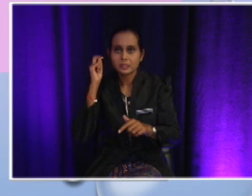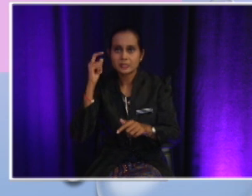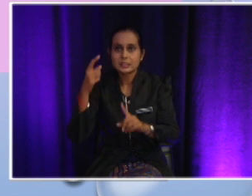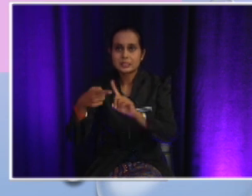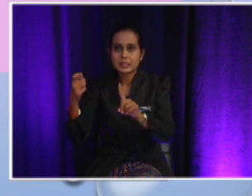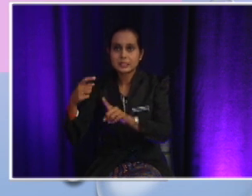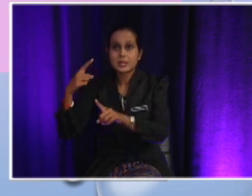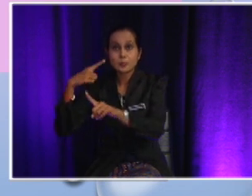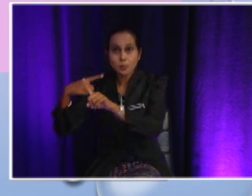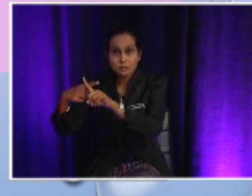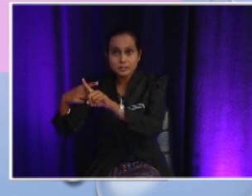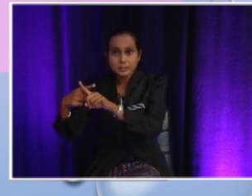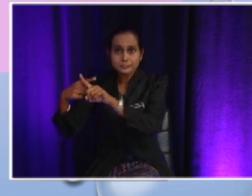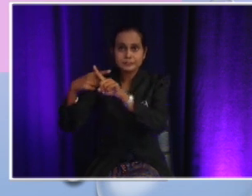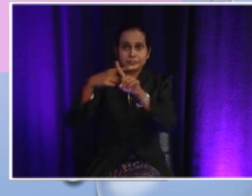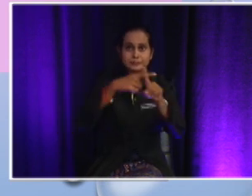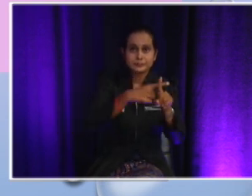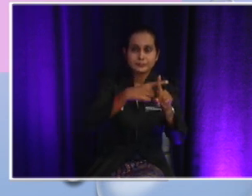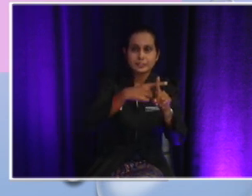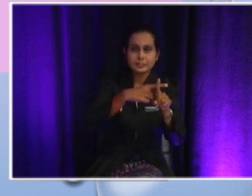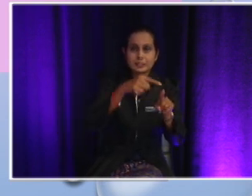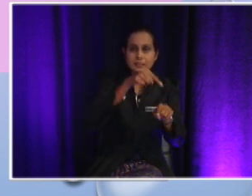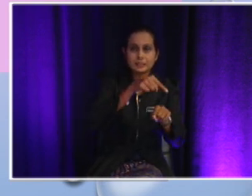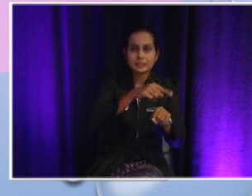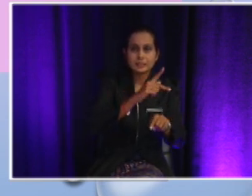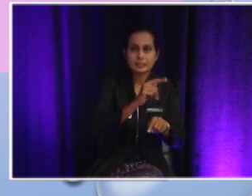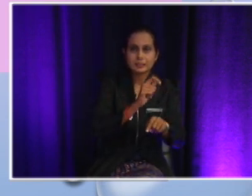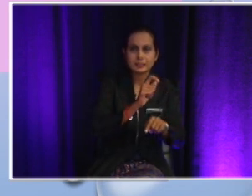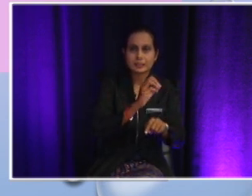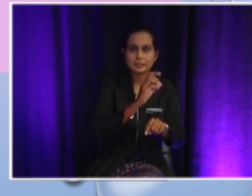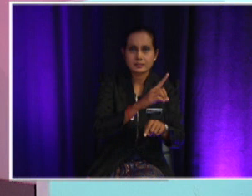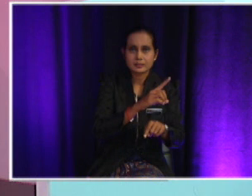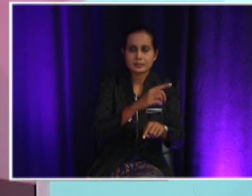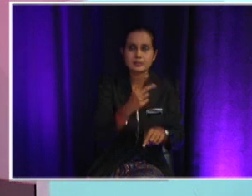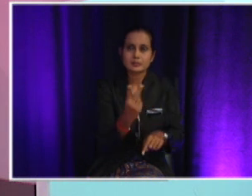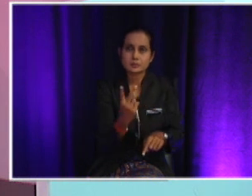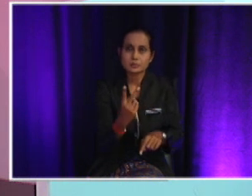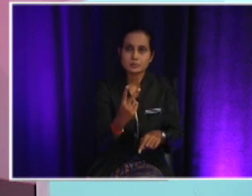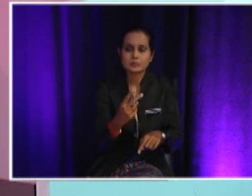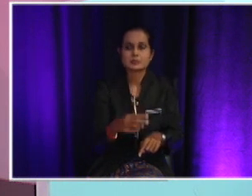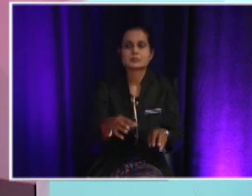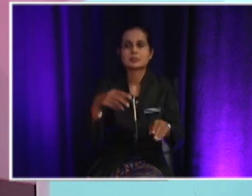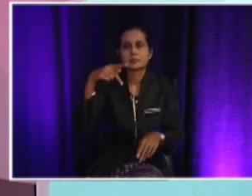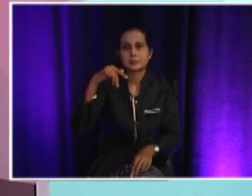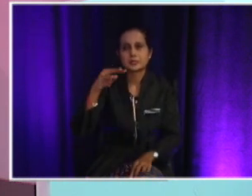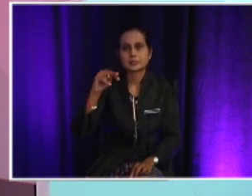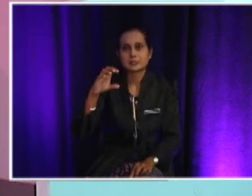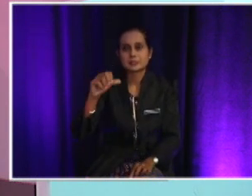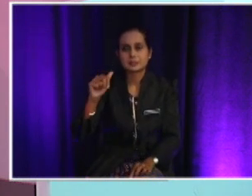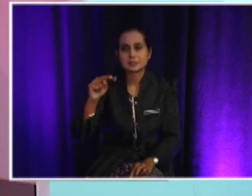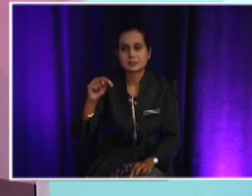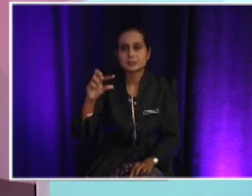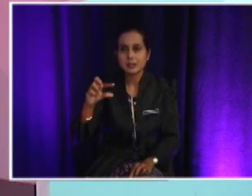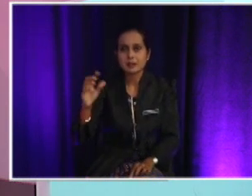ke katot. Jadi diod D2 tu umpama pincang songsang. Jadi pincang songsang, diod ni